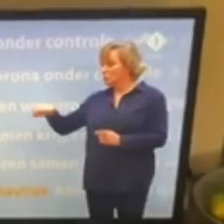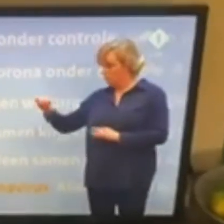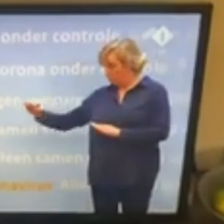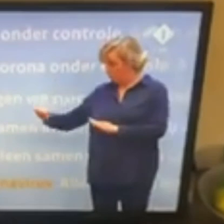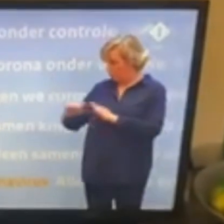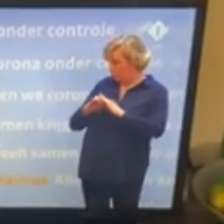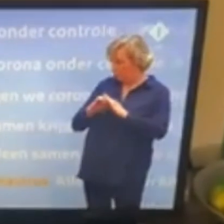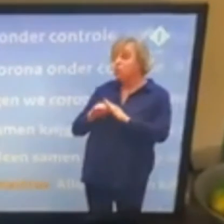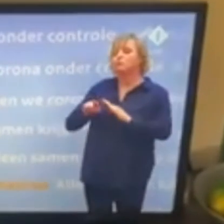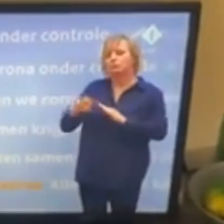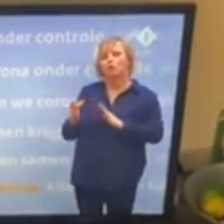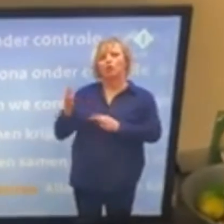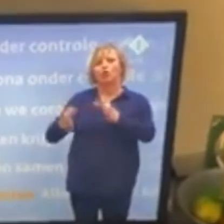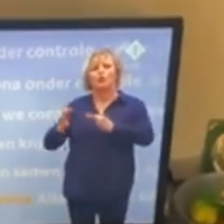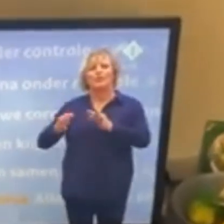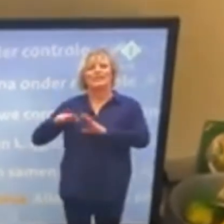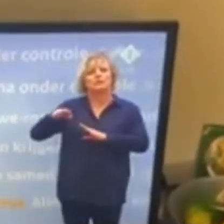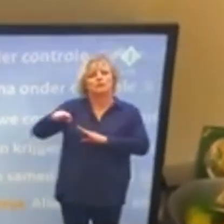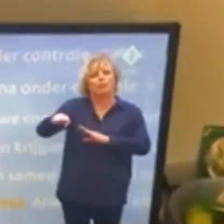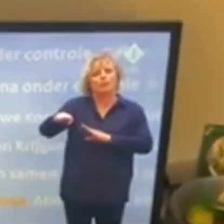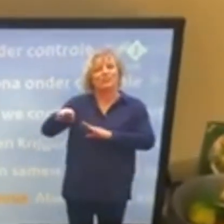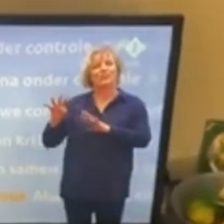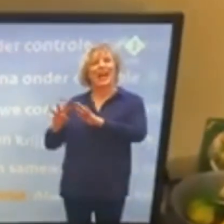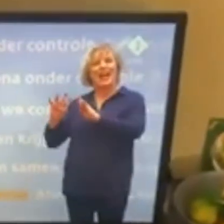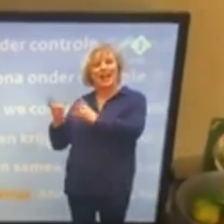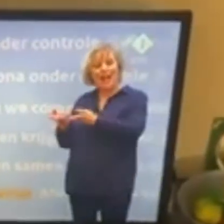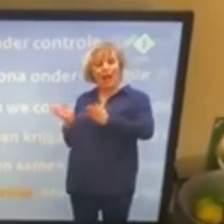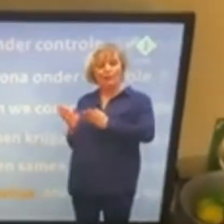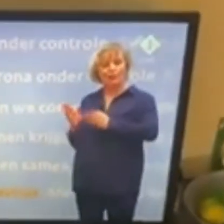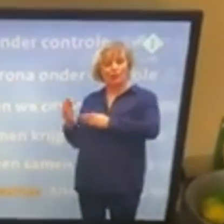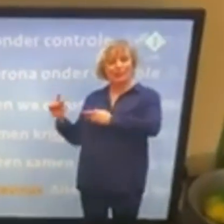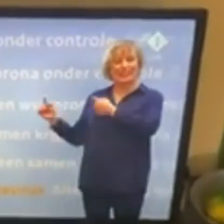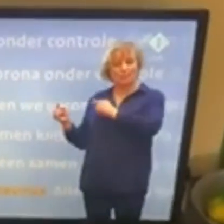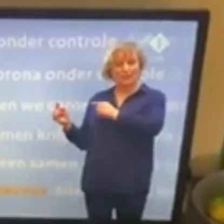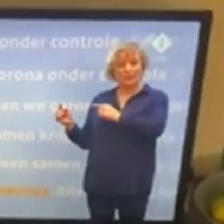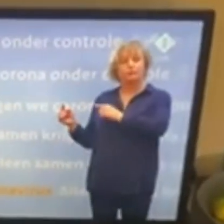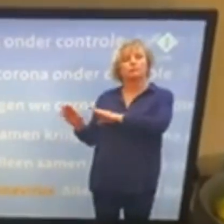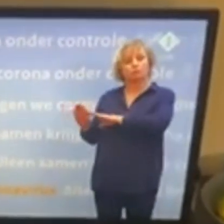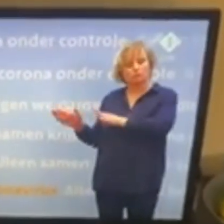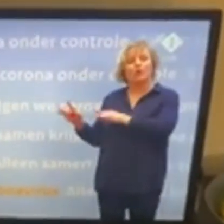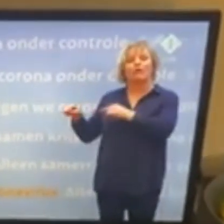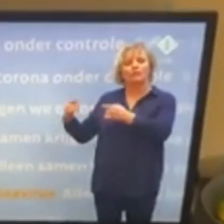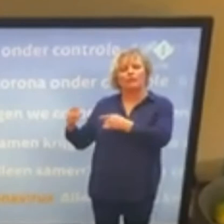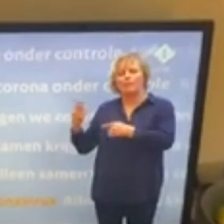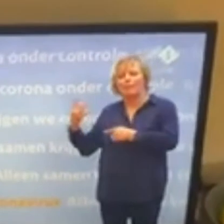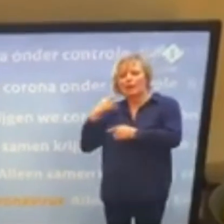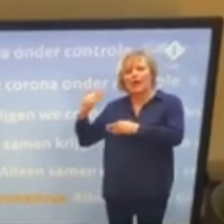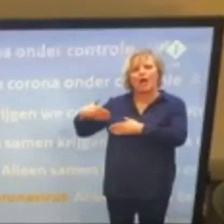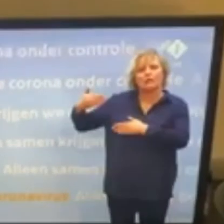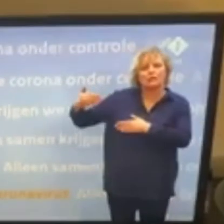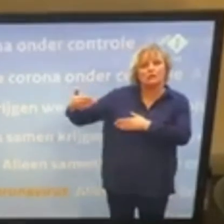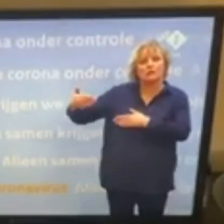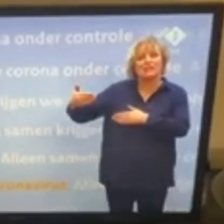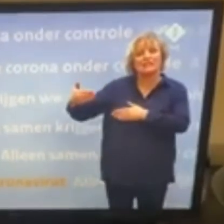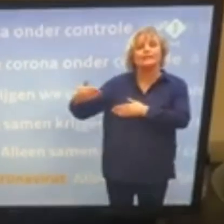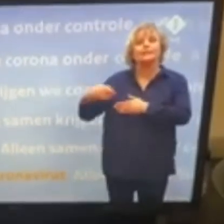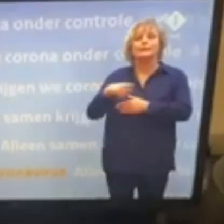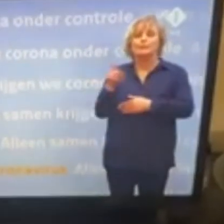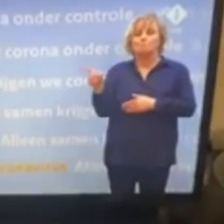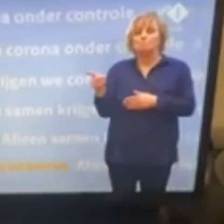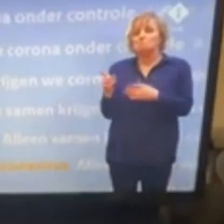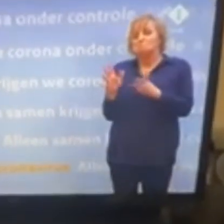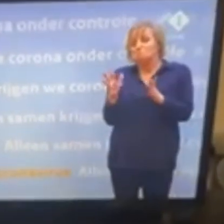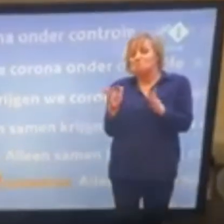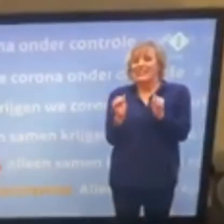te zetten die nodig zijn om een paar dagen na het Kamerdebat te laten ingaan. En wanneer zou dat dan zijn? Want het lijkt erop dat het Kamerdebat morgen zal zijn. Dan is het zaterdag of